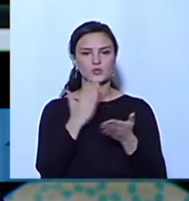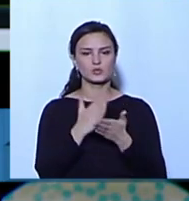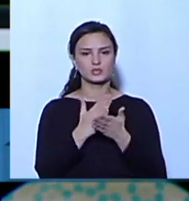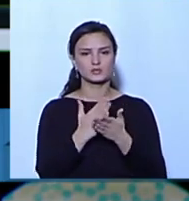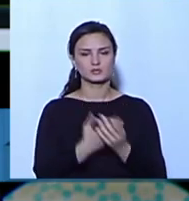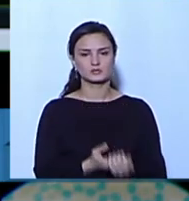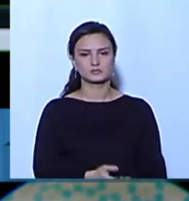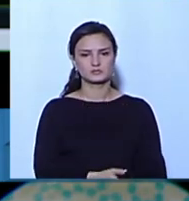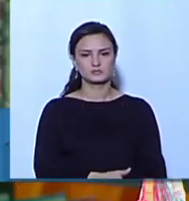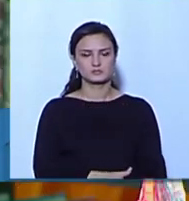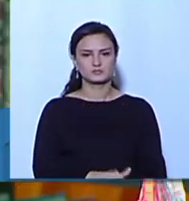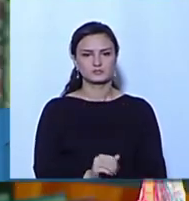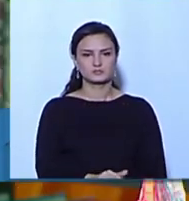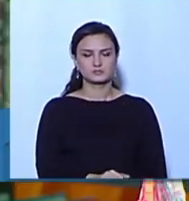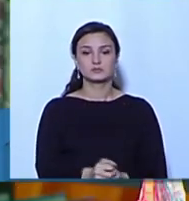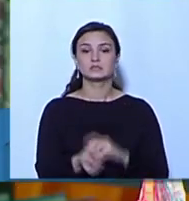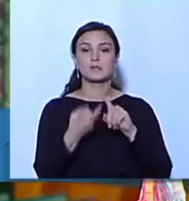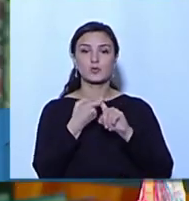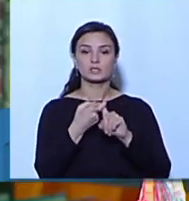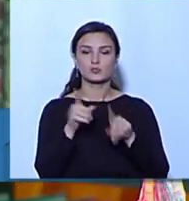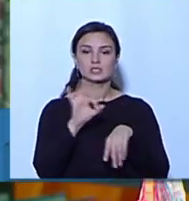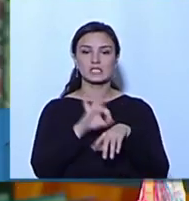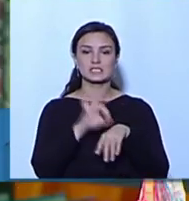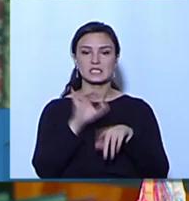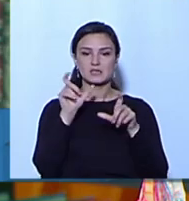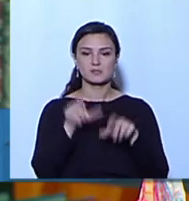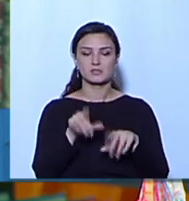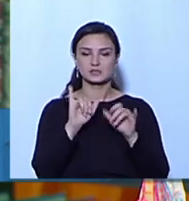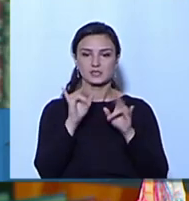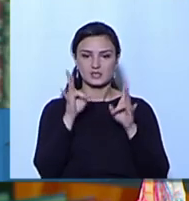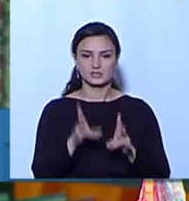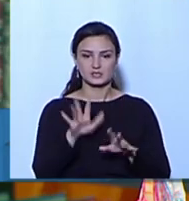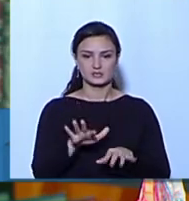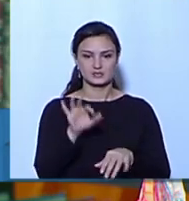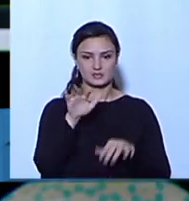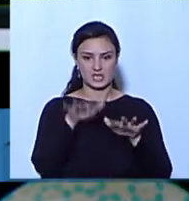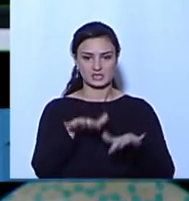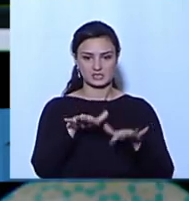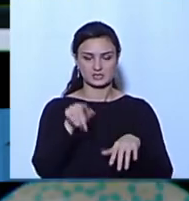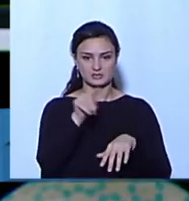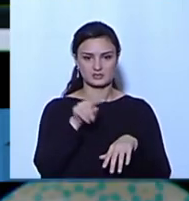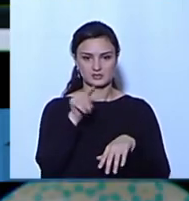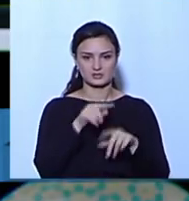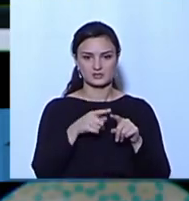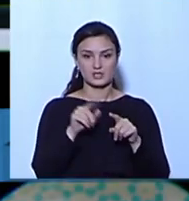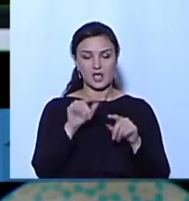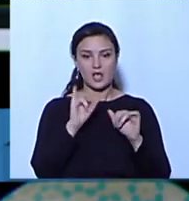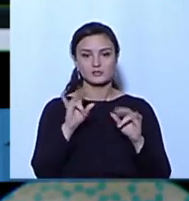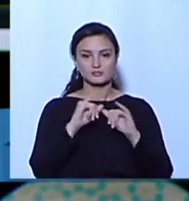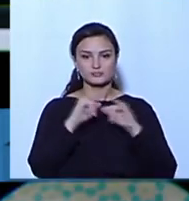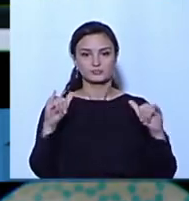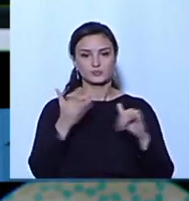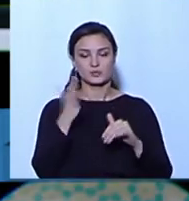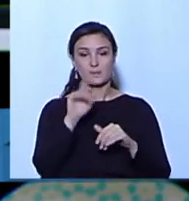პერსპექტივა დამოკიდებულია დაზიანების უბანზე და ასე ვთქვათ, აი მასშტაბზე, მასშტაბზე. ამ